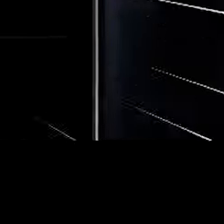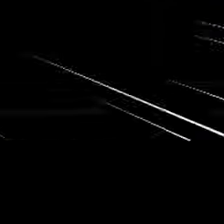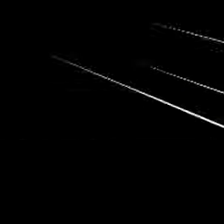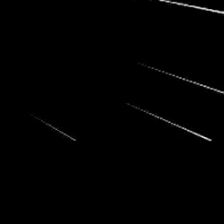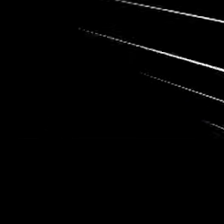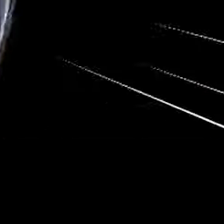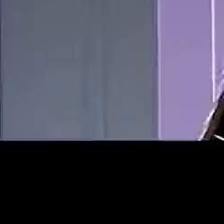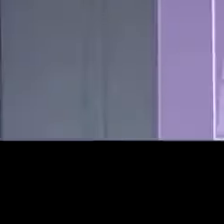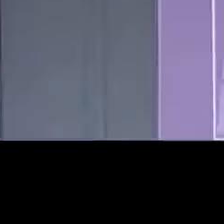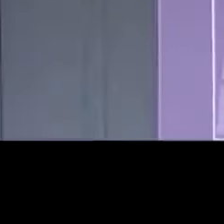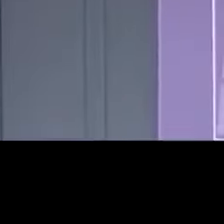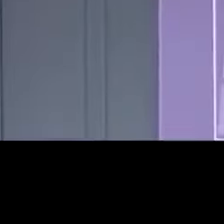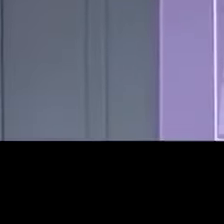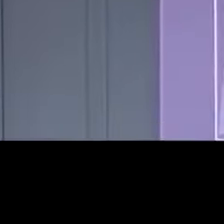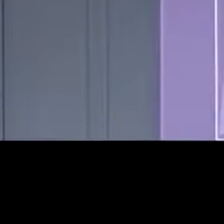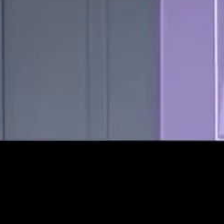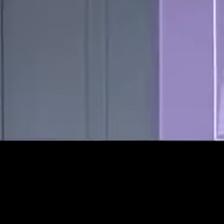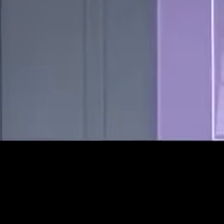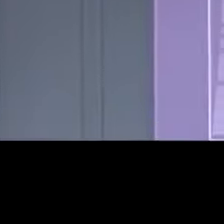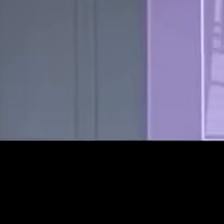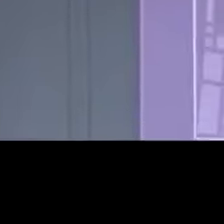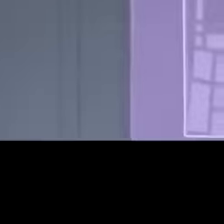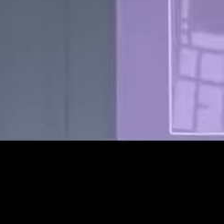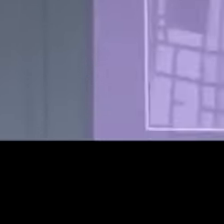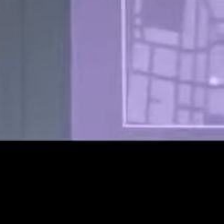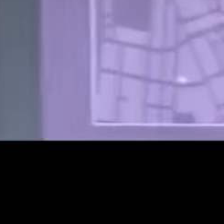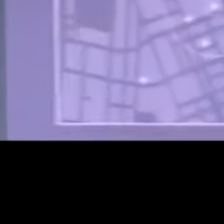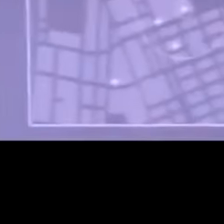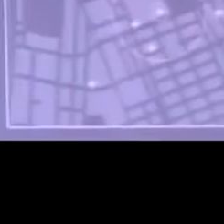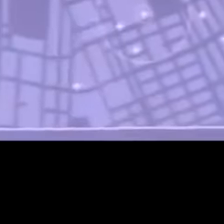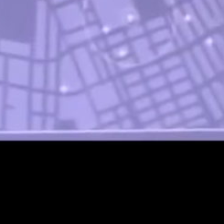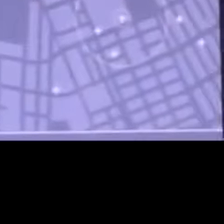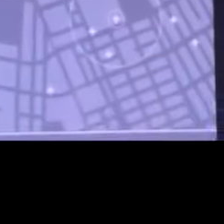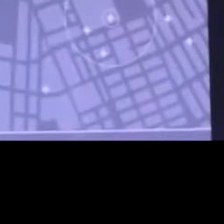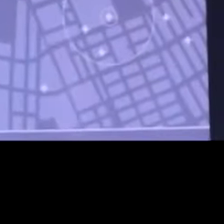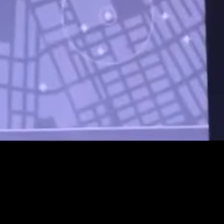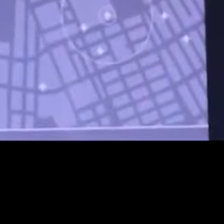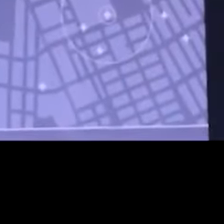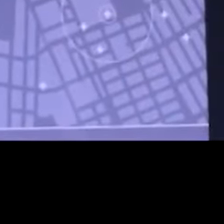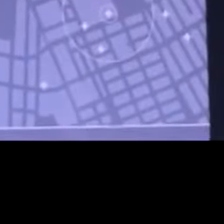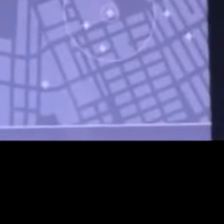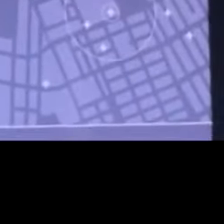중개해 드립니다. 집단 지성의 힘을 모아 고민 중개사 양원호.